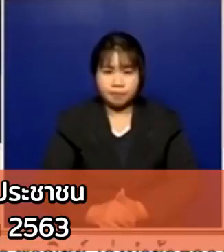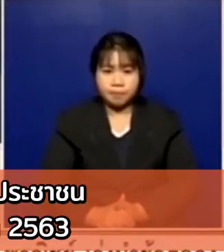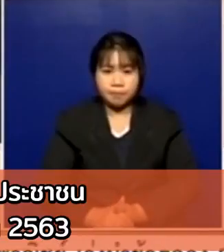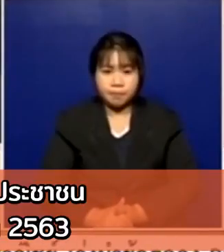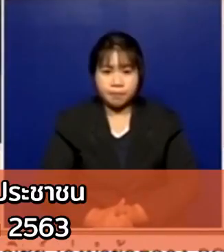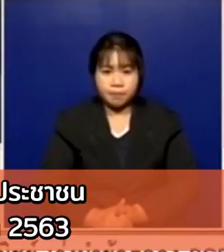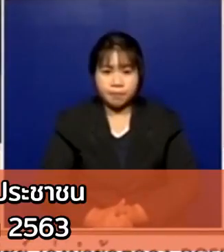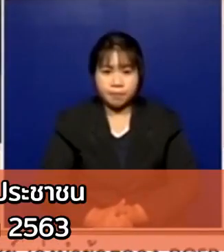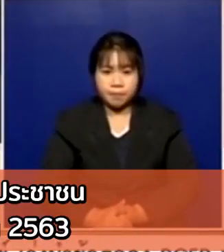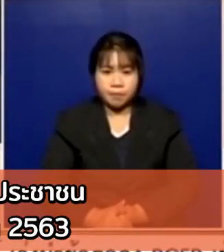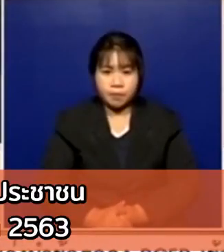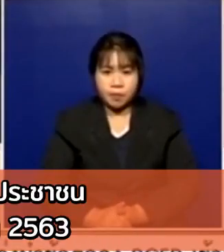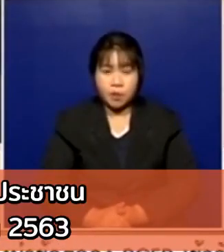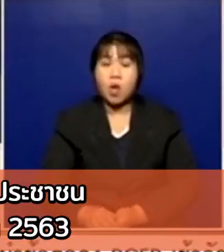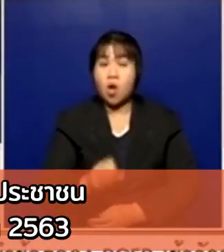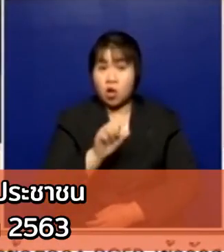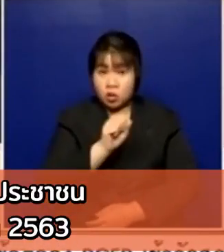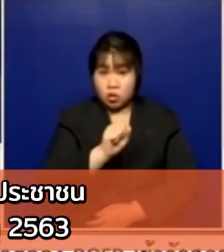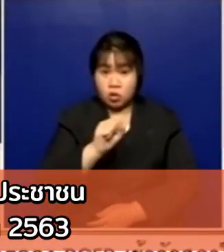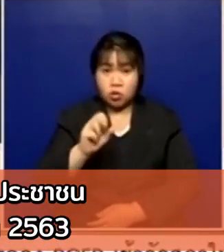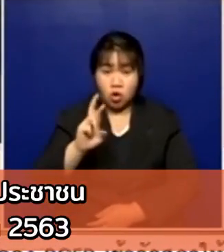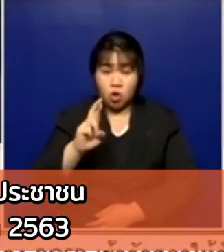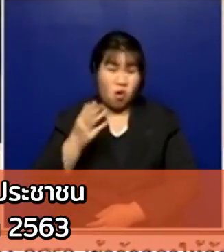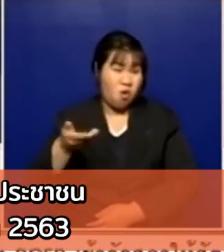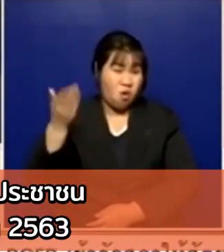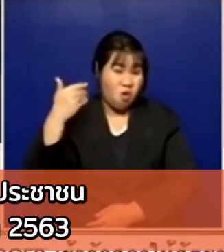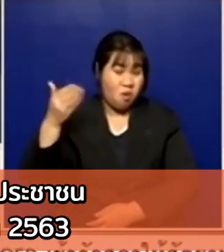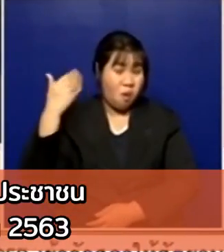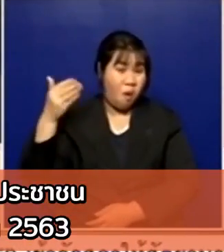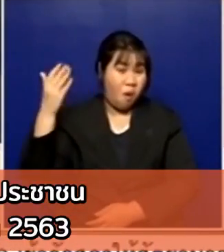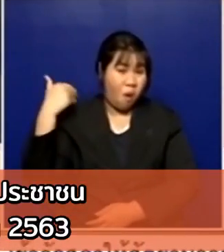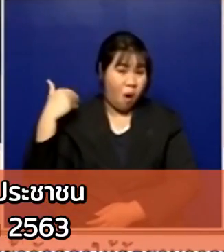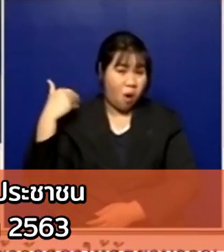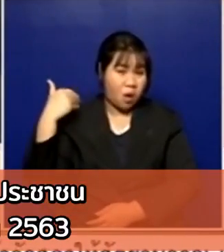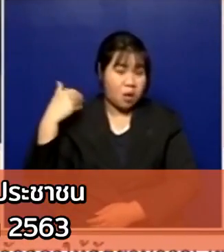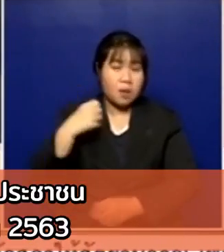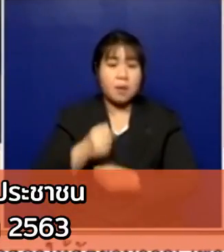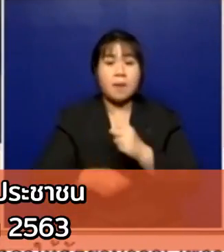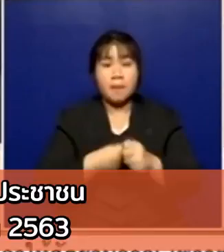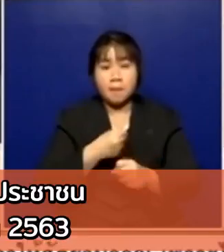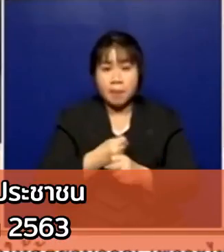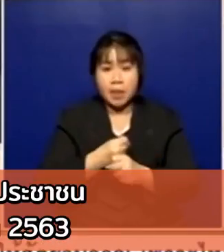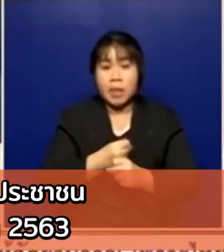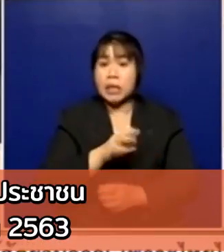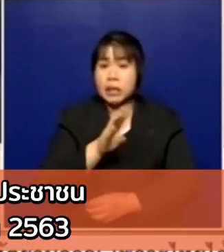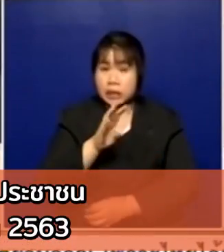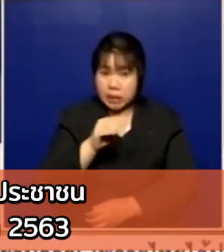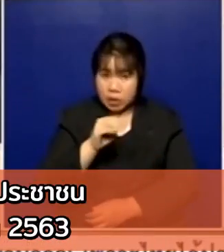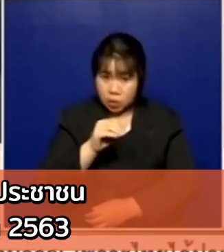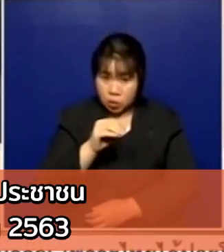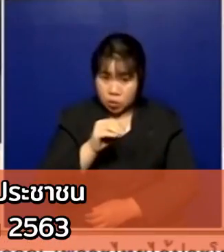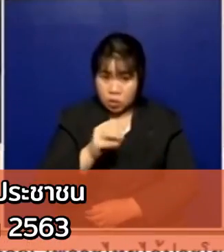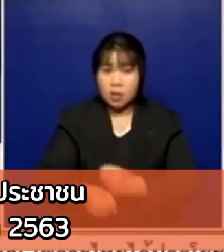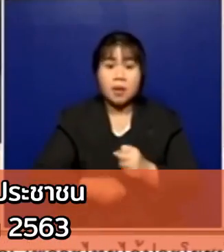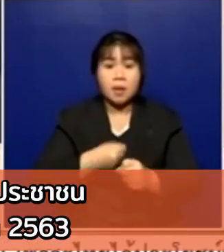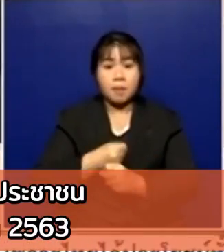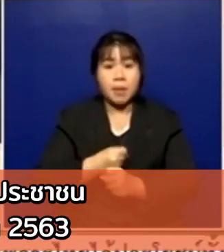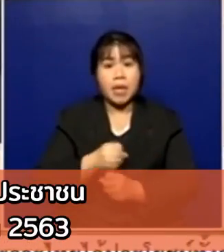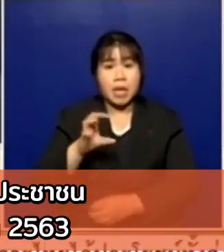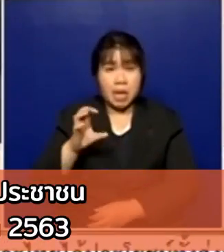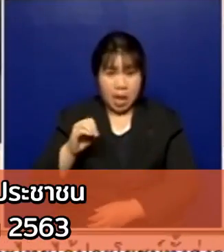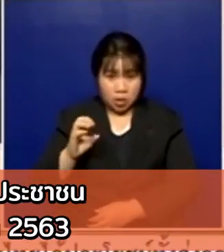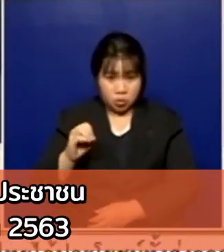ศาลาชีวิตภายหน้าไม่ว่าพี่เสโชนเพหา